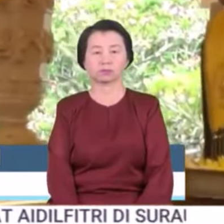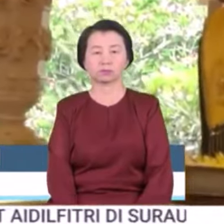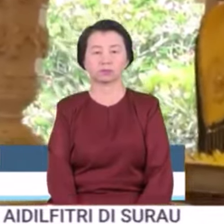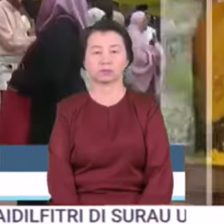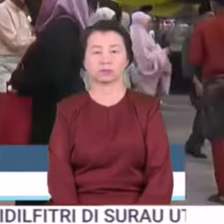for